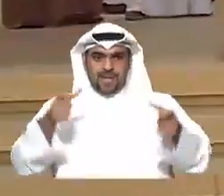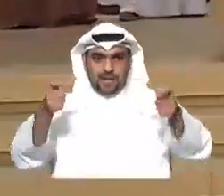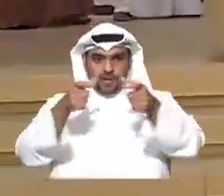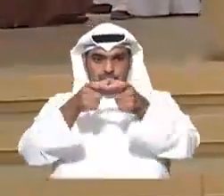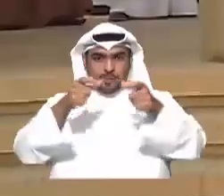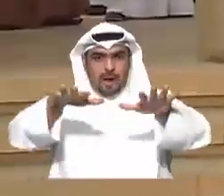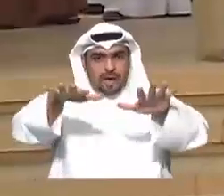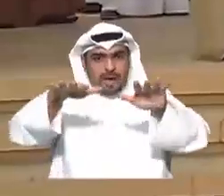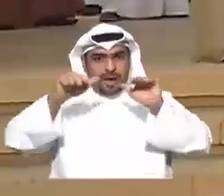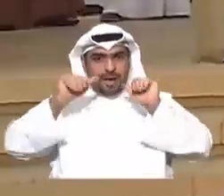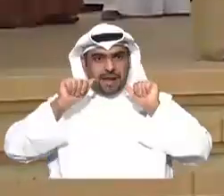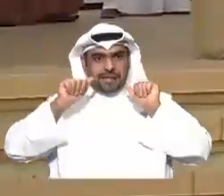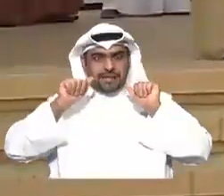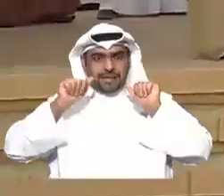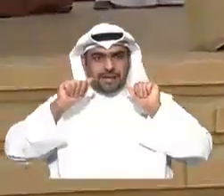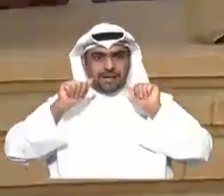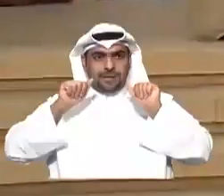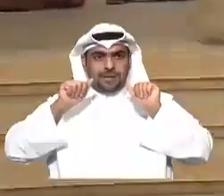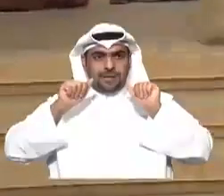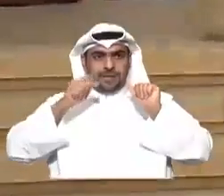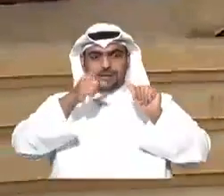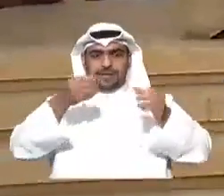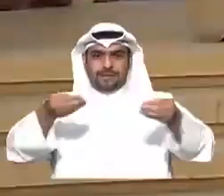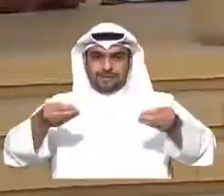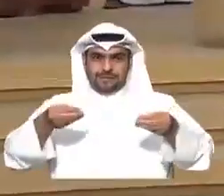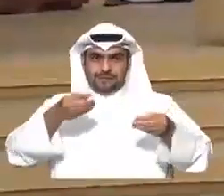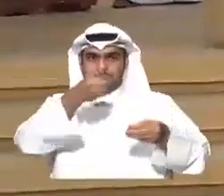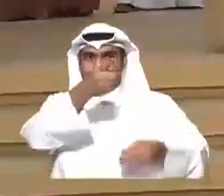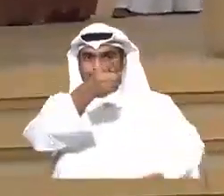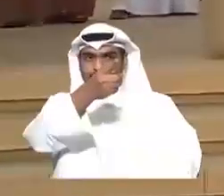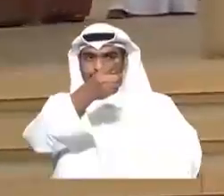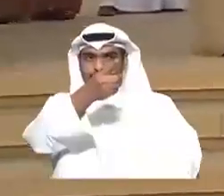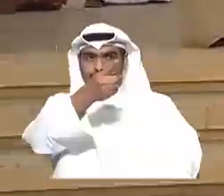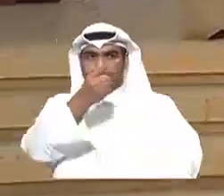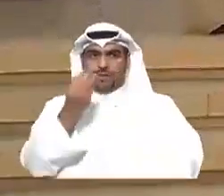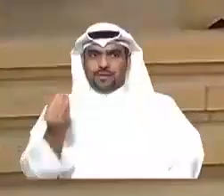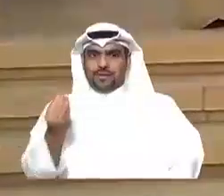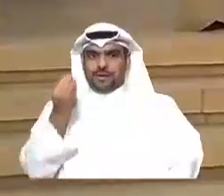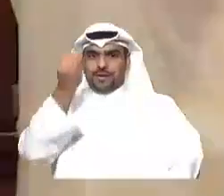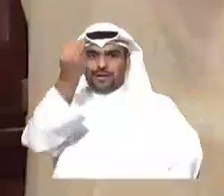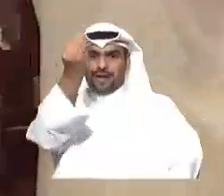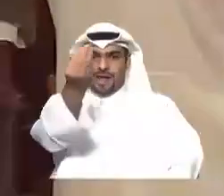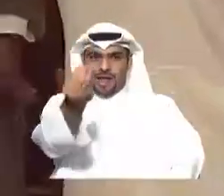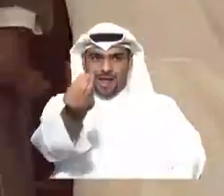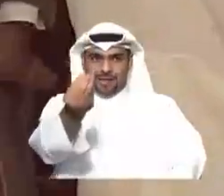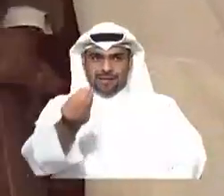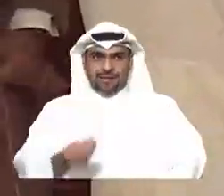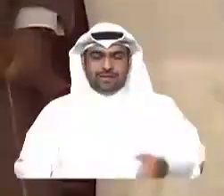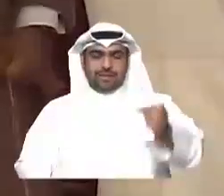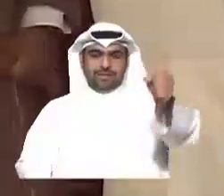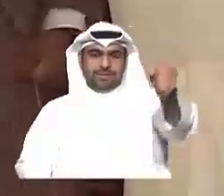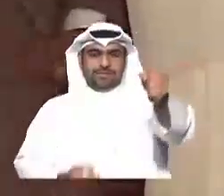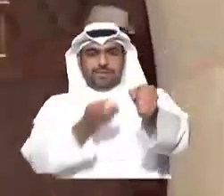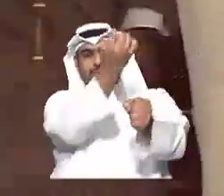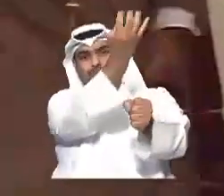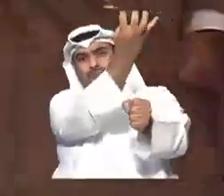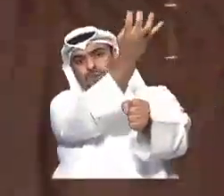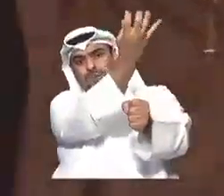تسلم أصحاب السمو والمعالي والسعادة رؤساء اللجان الأولمبية بدول مجلس التعاون شعلة دورة الألعاب